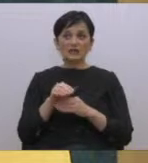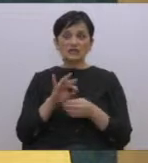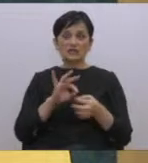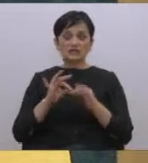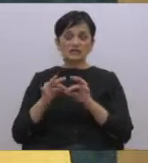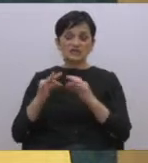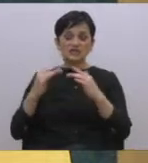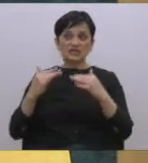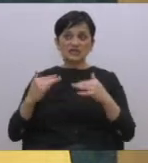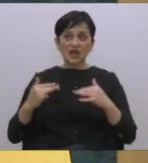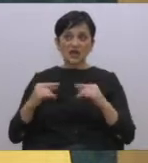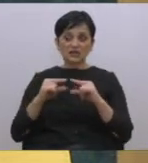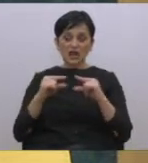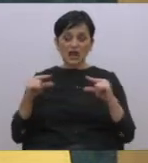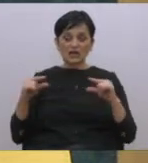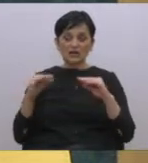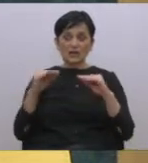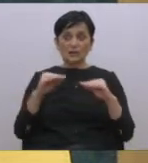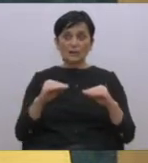წინადადება.